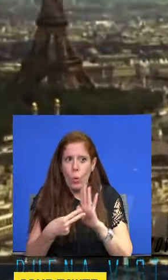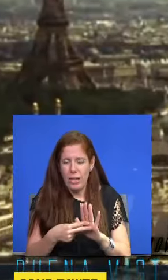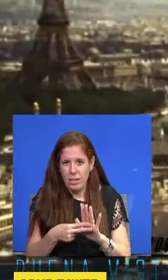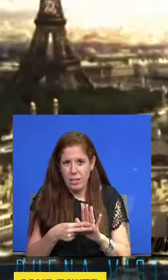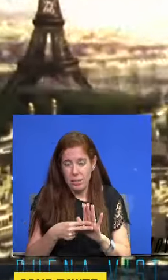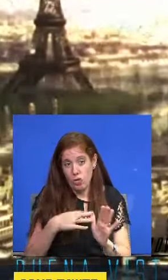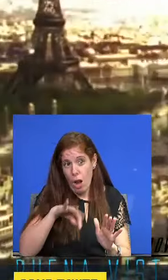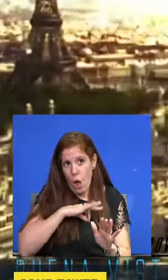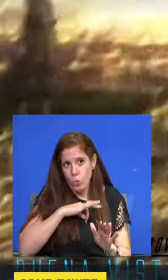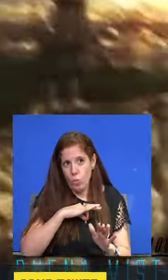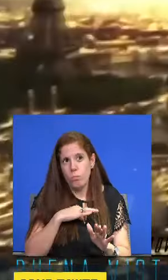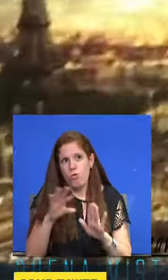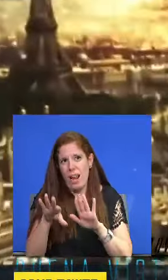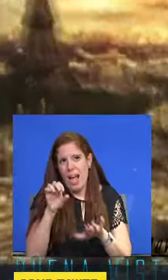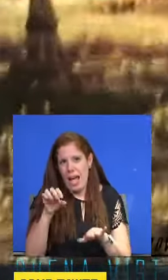out.